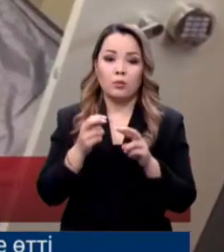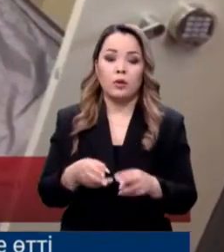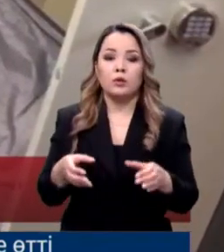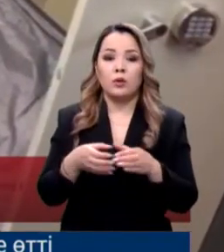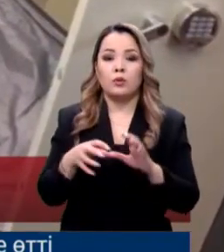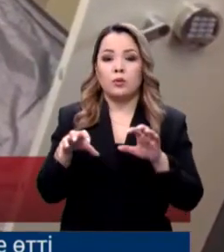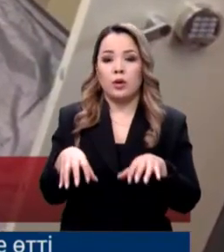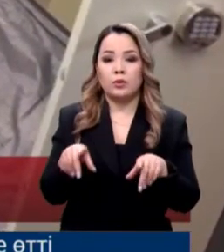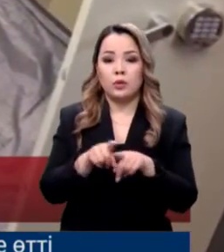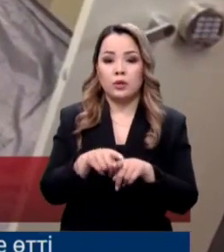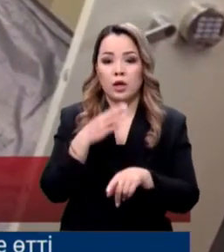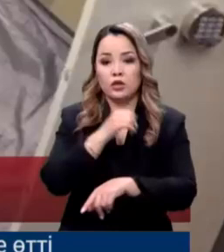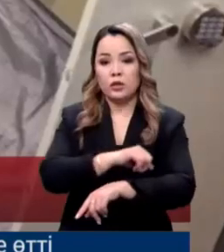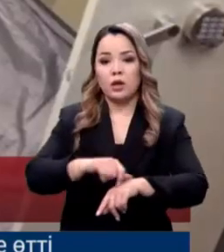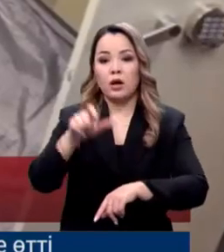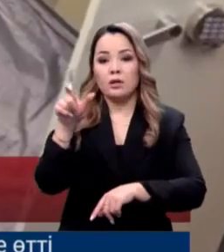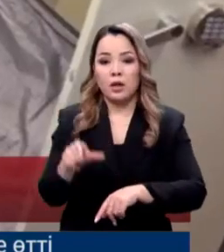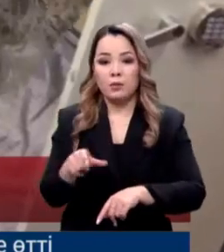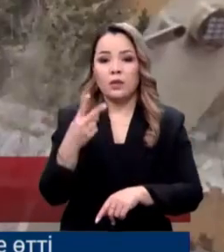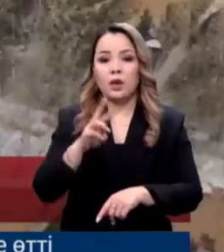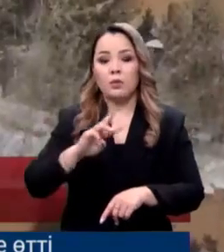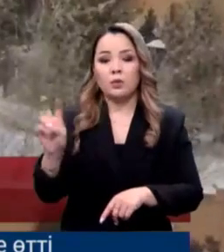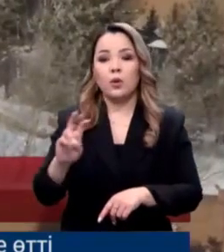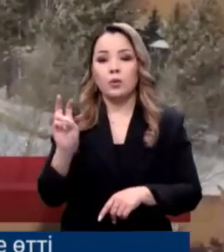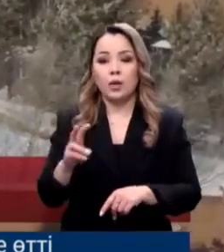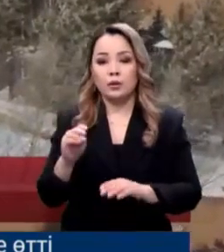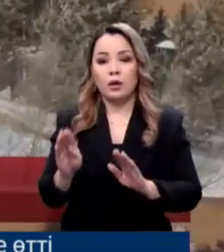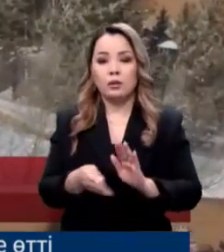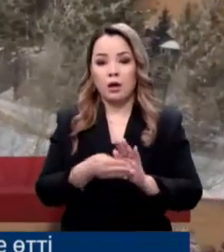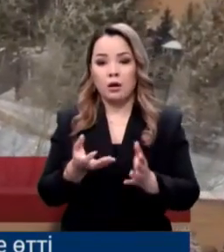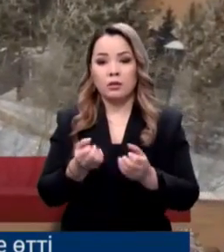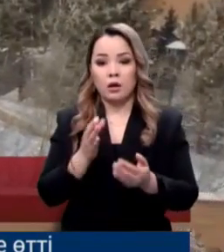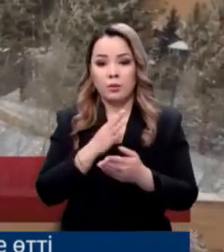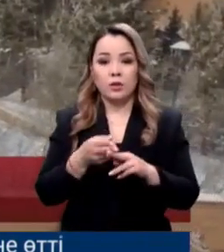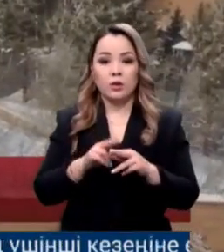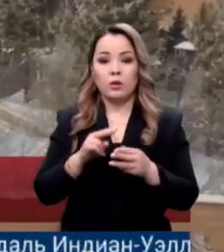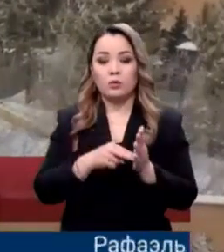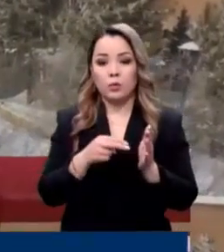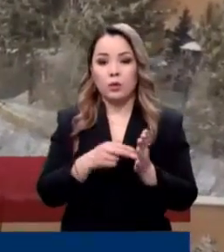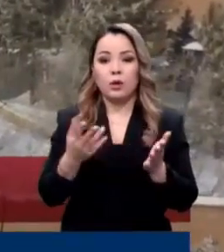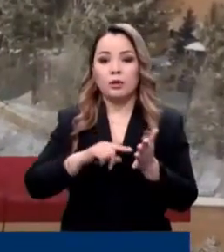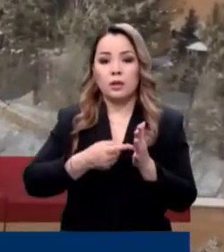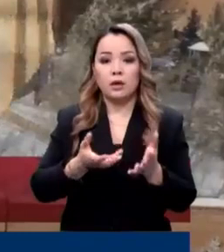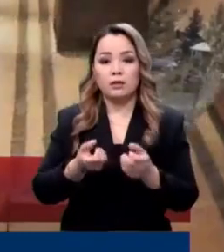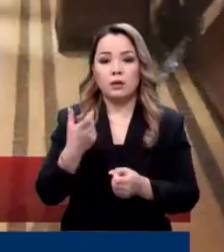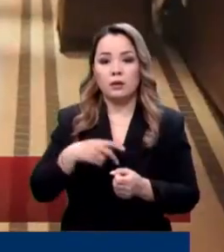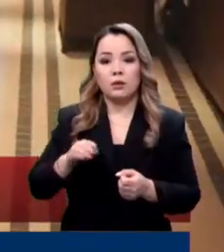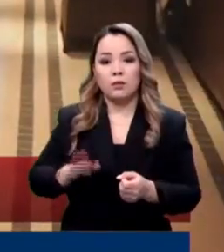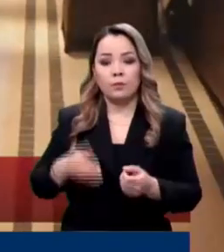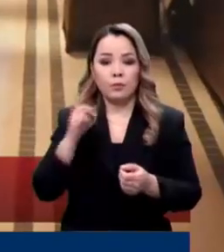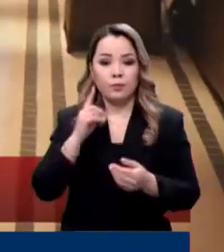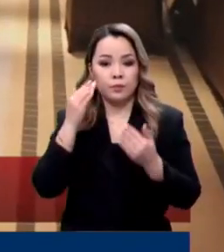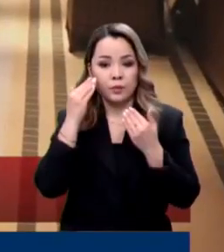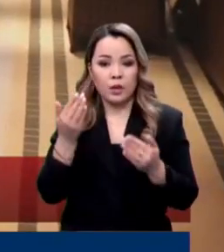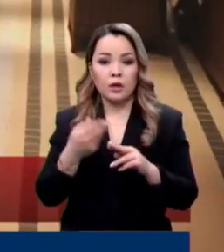комитетінің төрағасы болып тұрғанда шетелдік азаматтан 2 миллион доллар пара алған. Мұндай соманы қандай мақсатта қалтасына басқан әлі